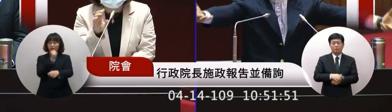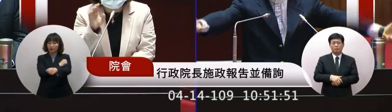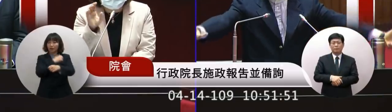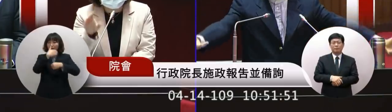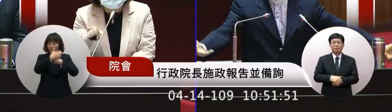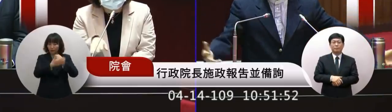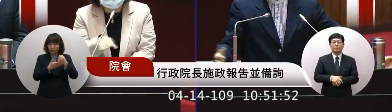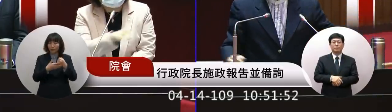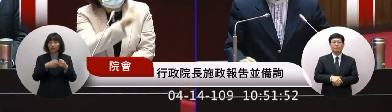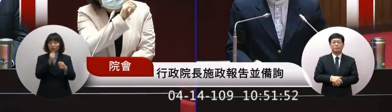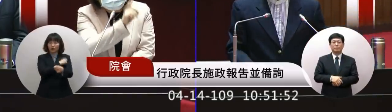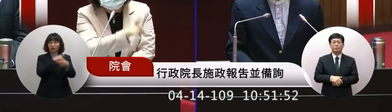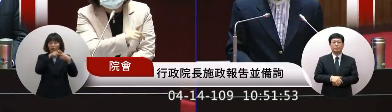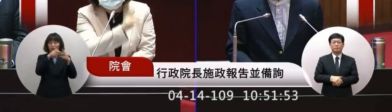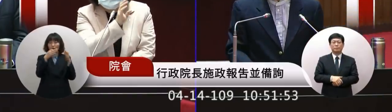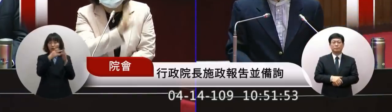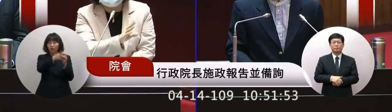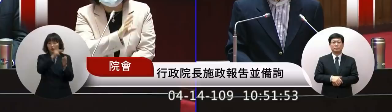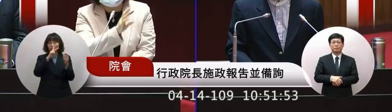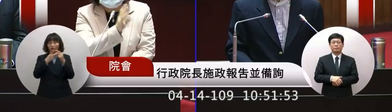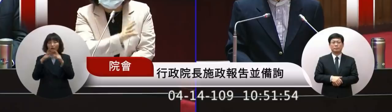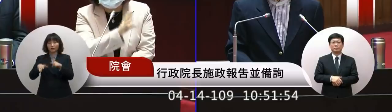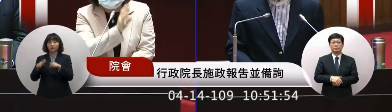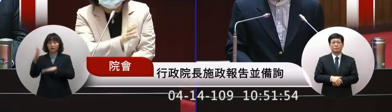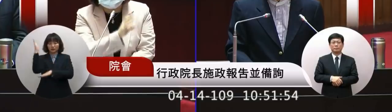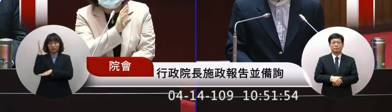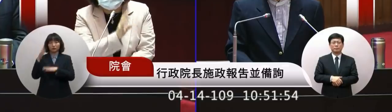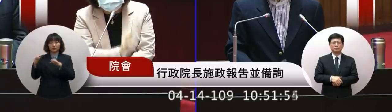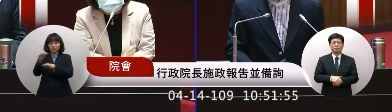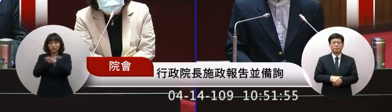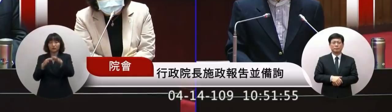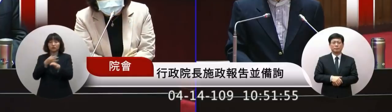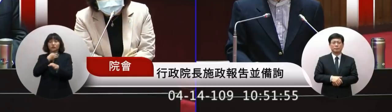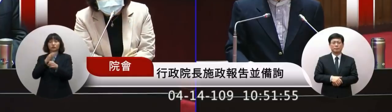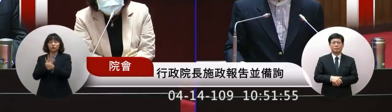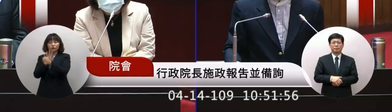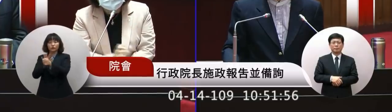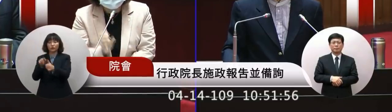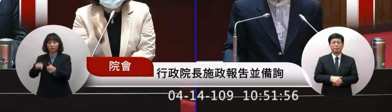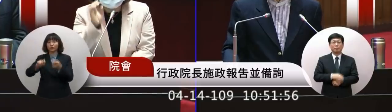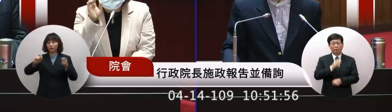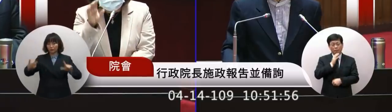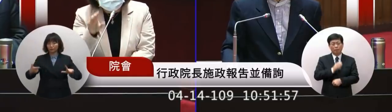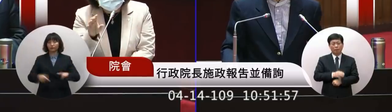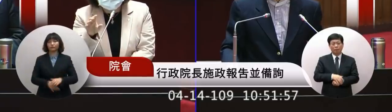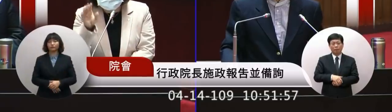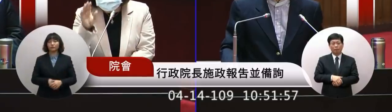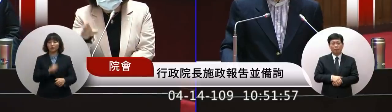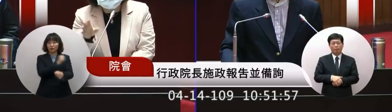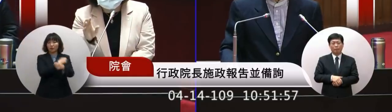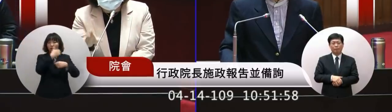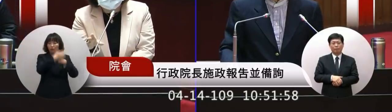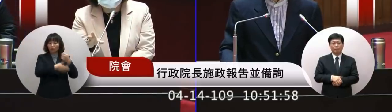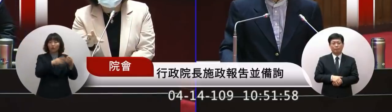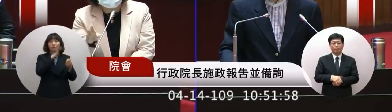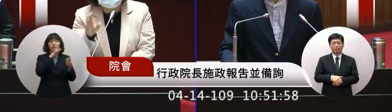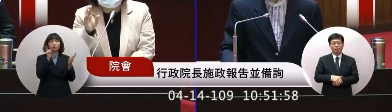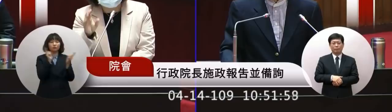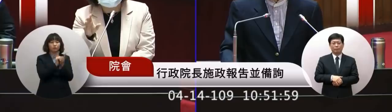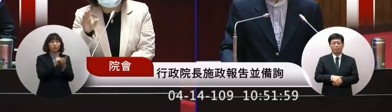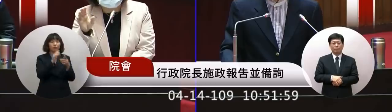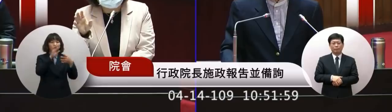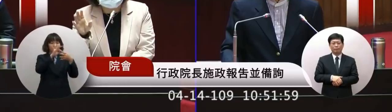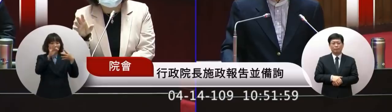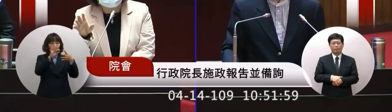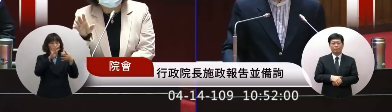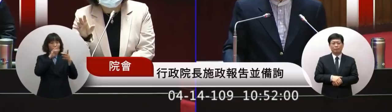保的劳工贷款，跟咱这摆纾困劳工的纾困贷款无同款。 是。 好，咱劳保迄是每一当伫